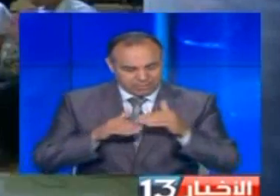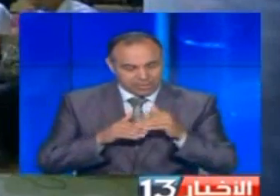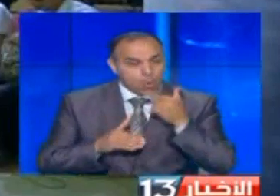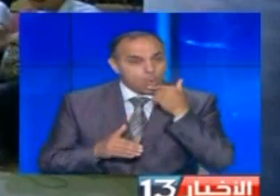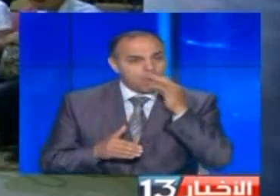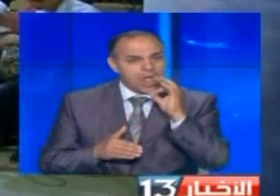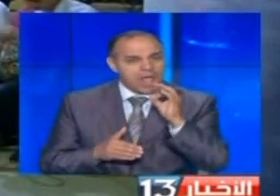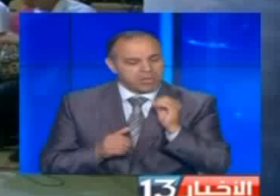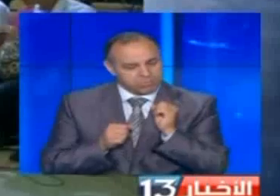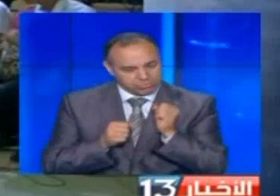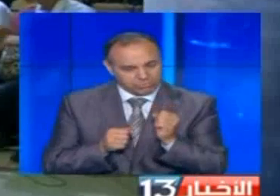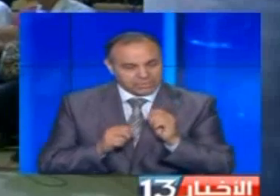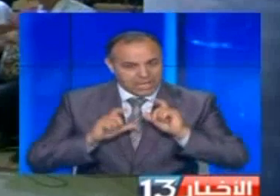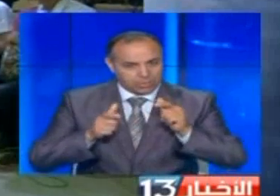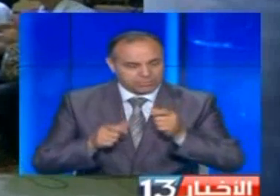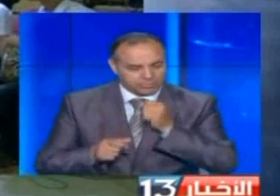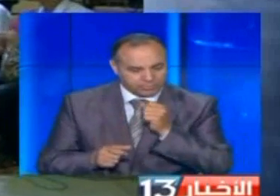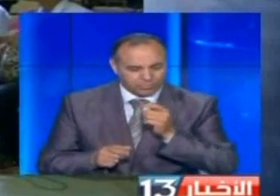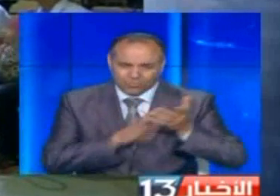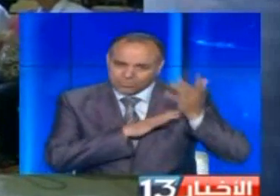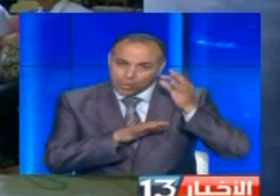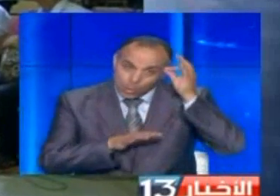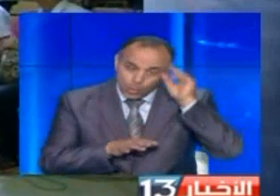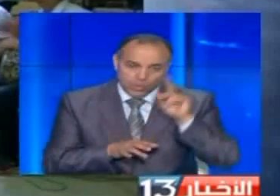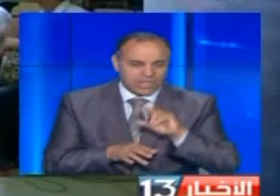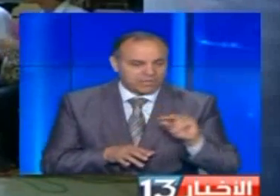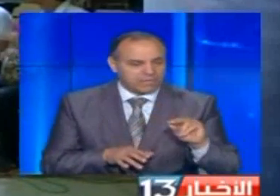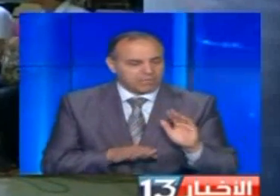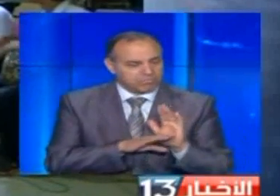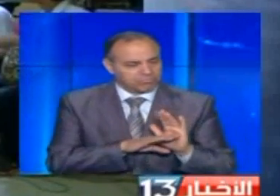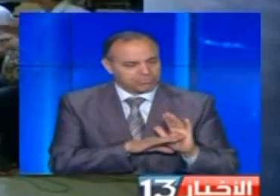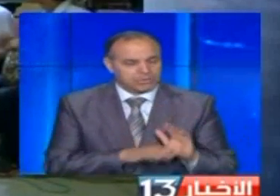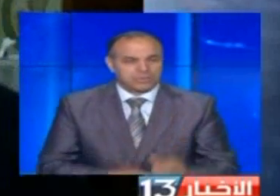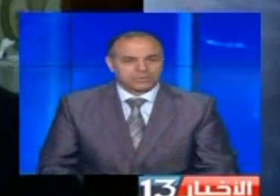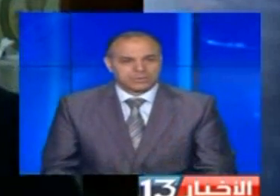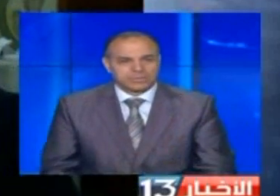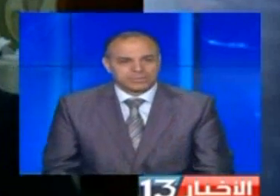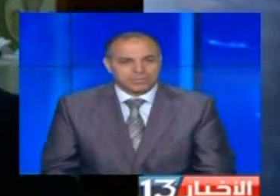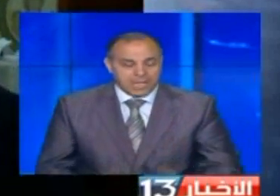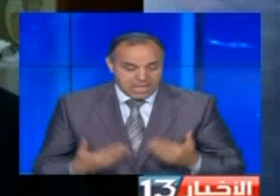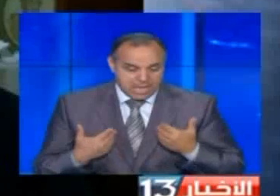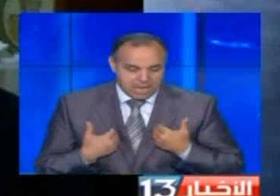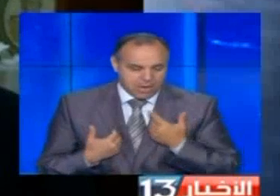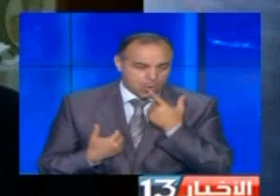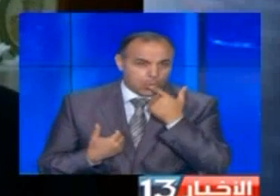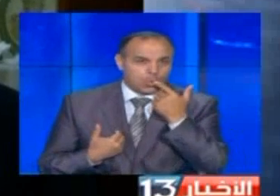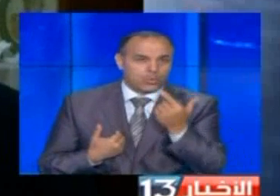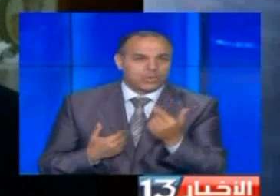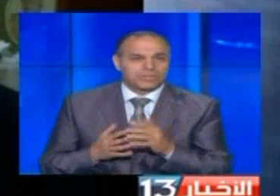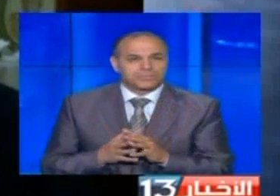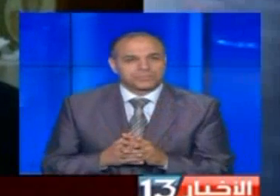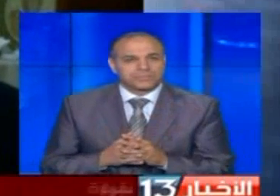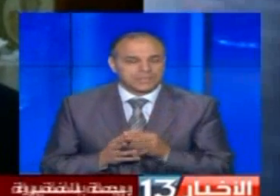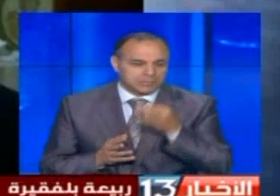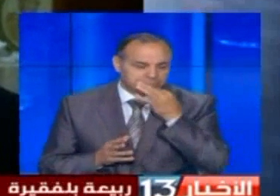تجسد اجتهادا في التعويل على الطرب والتراث شكلا ومضمونا وأداء، أنا نحبذ أنه يقع